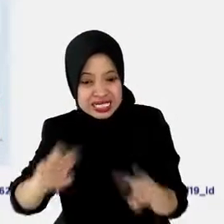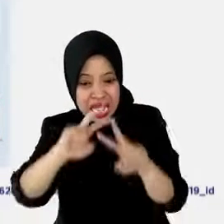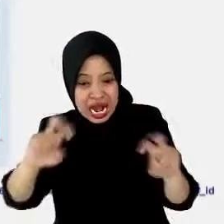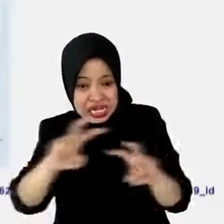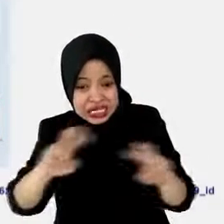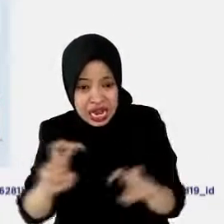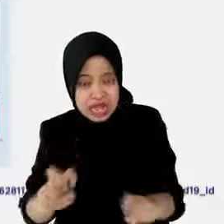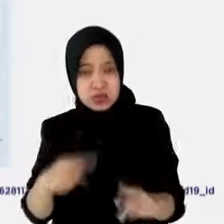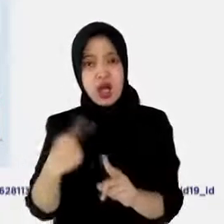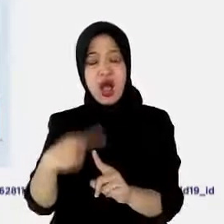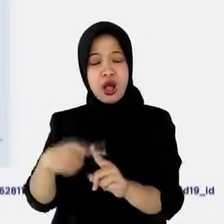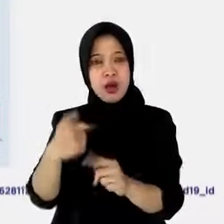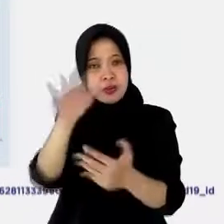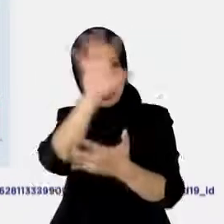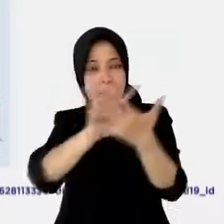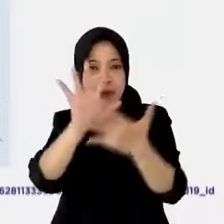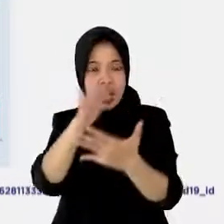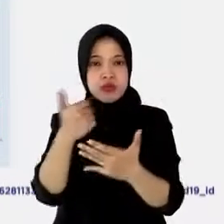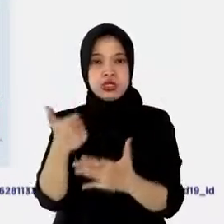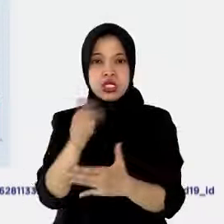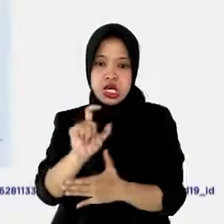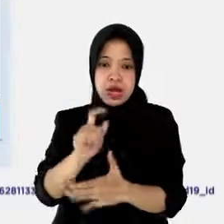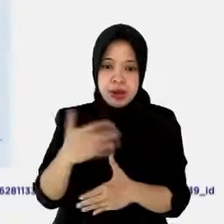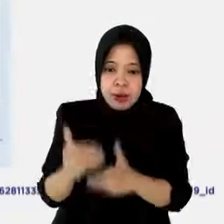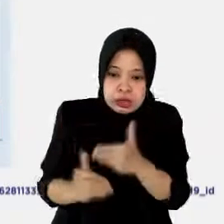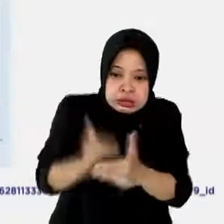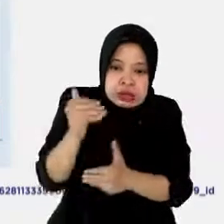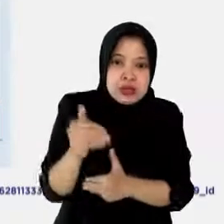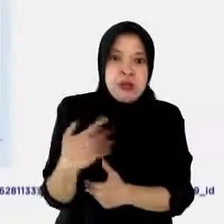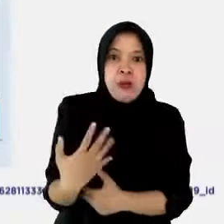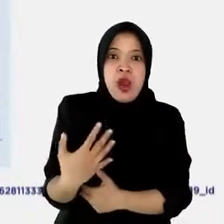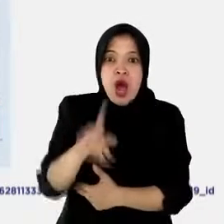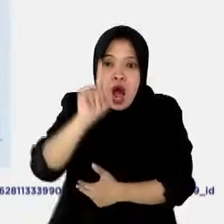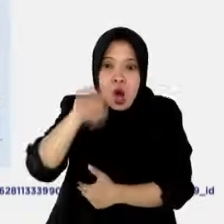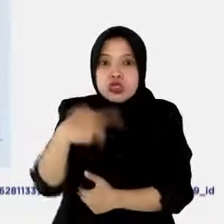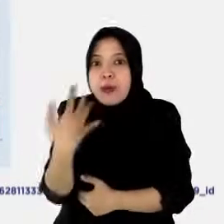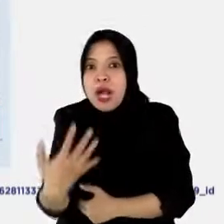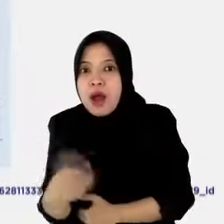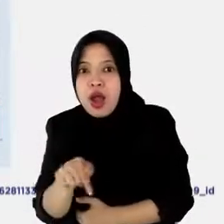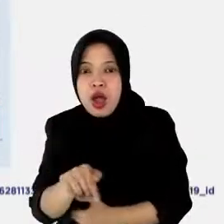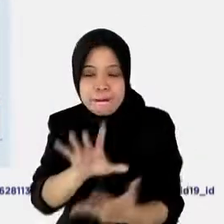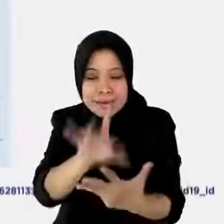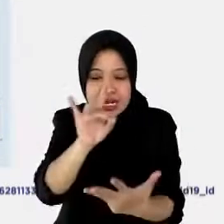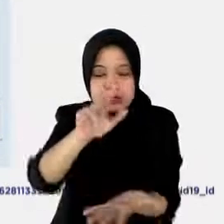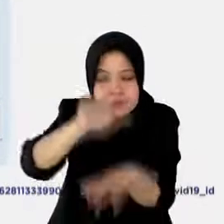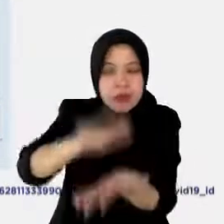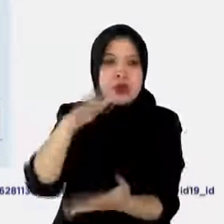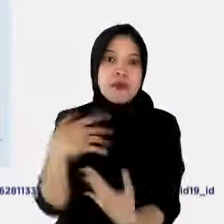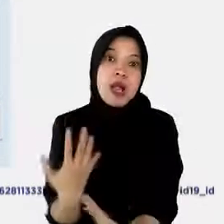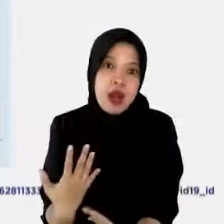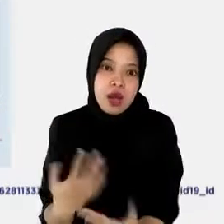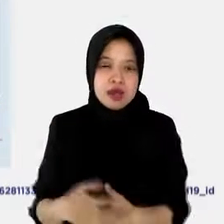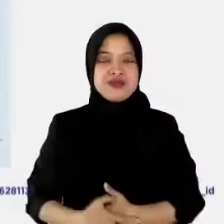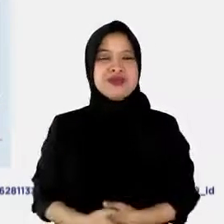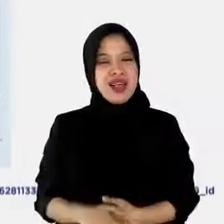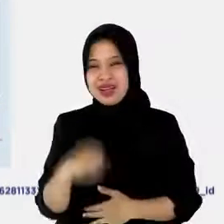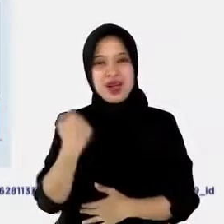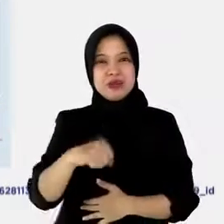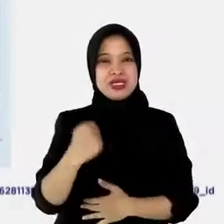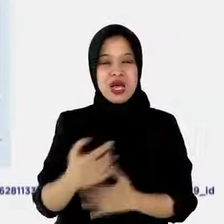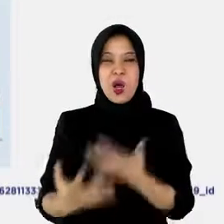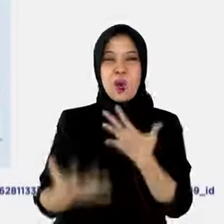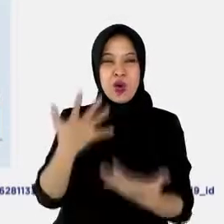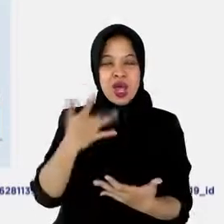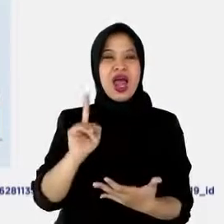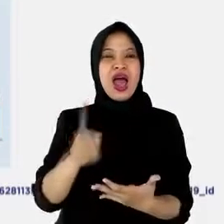angka dapat memberikan gambaran langkah strategis apakah yang seharusnya diambil Ayo kita tidak bisa